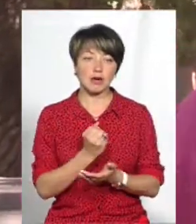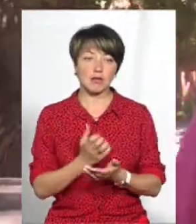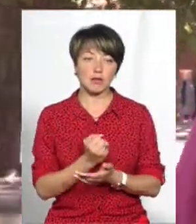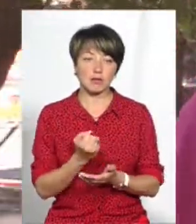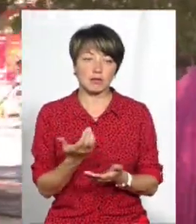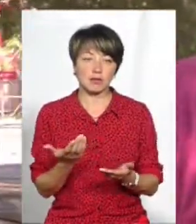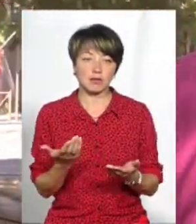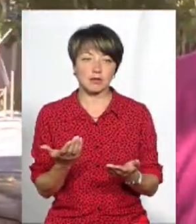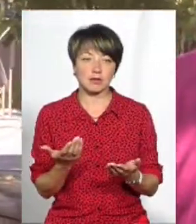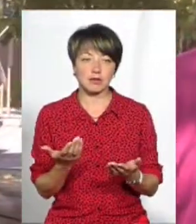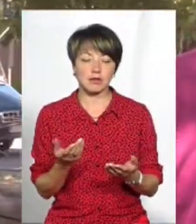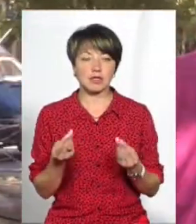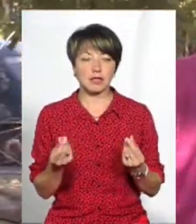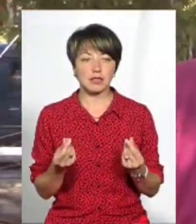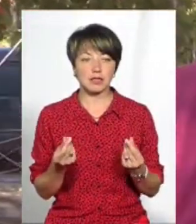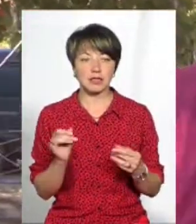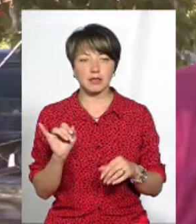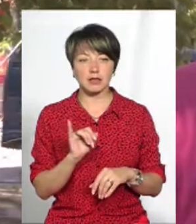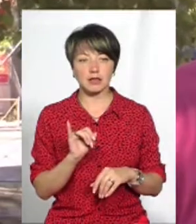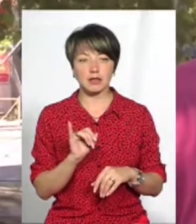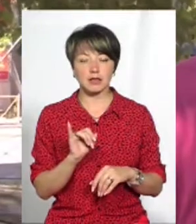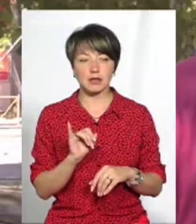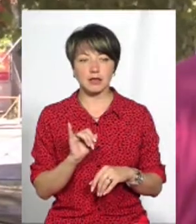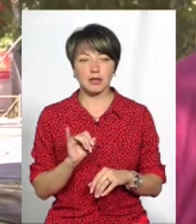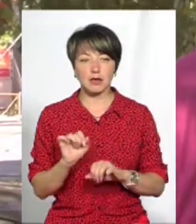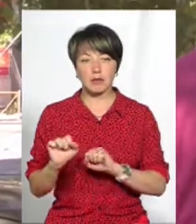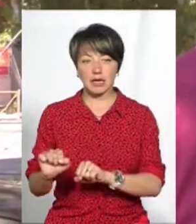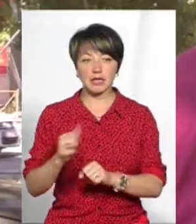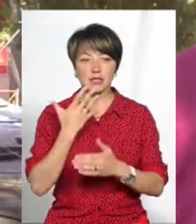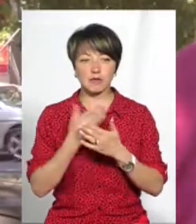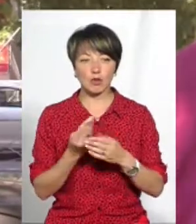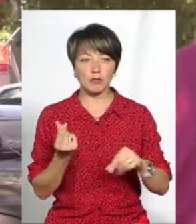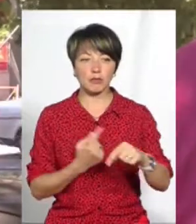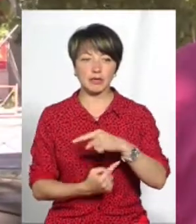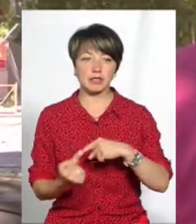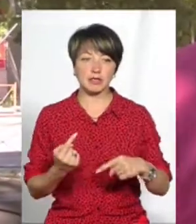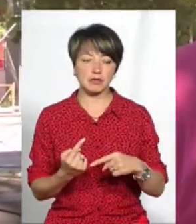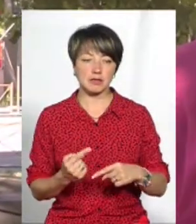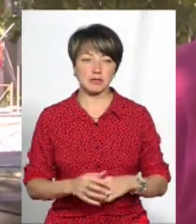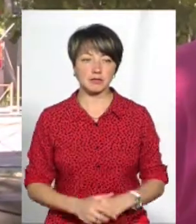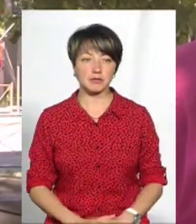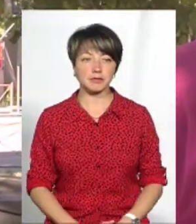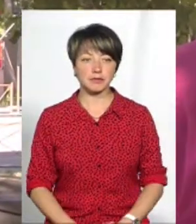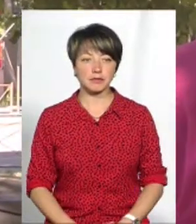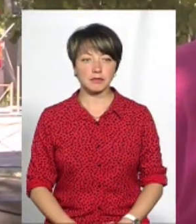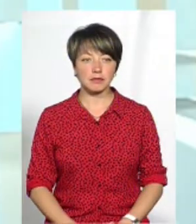піти там, заробити гроші і прикрити свій бізнес депутатською неприкосновенністю.